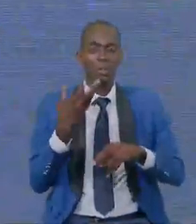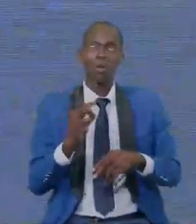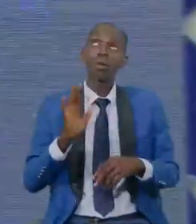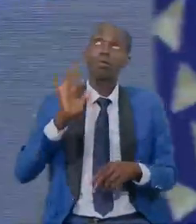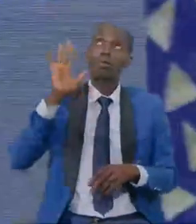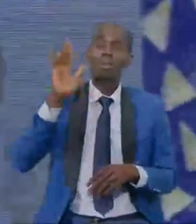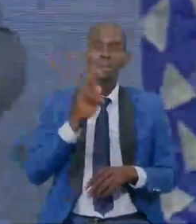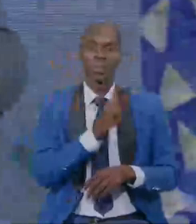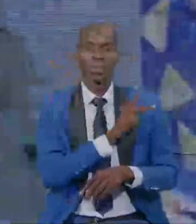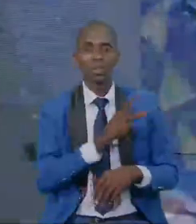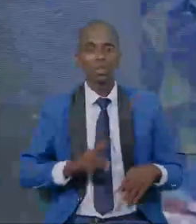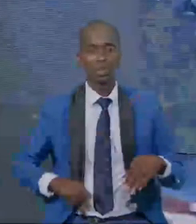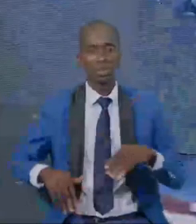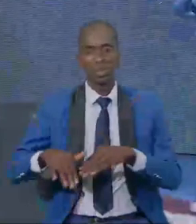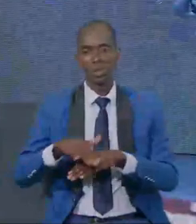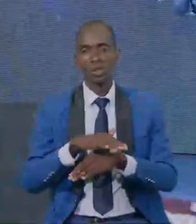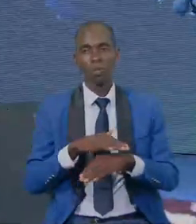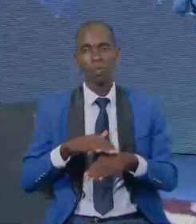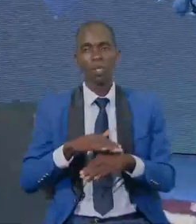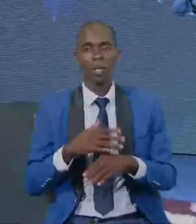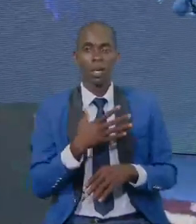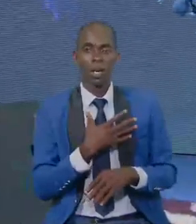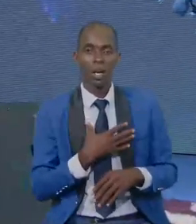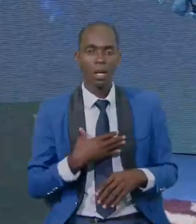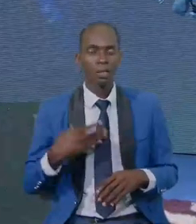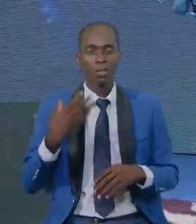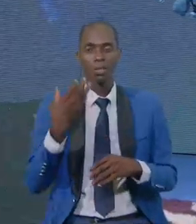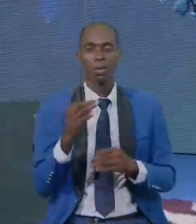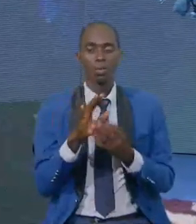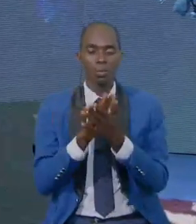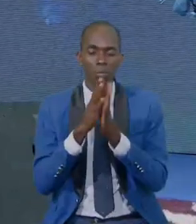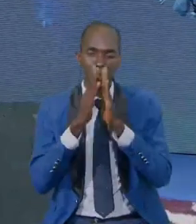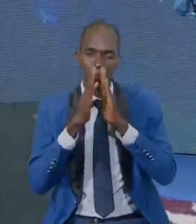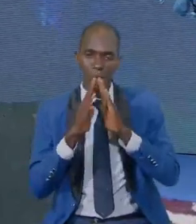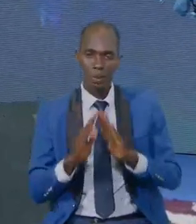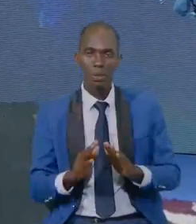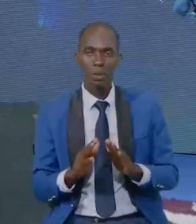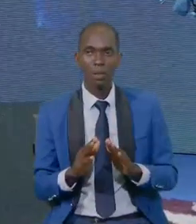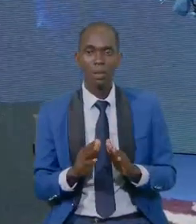Donner à l'empire de l'accroissement et une paix.